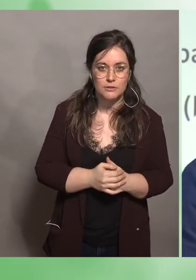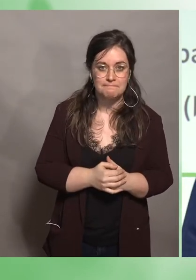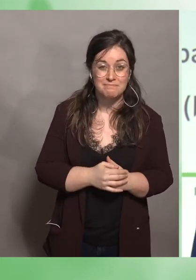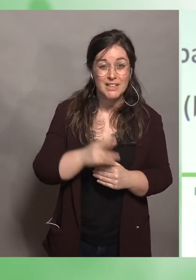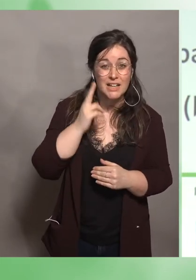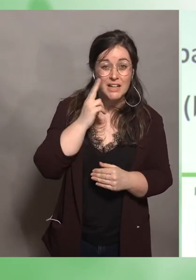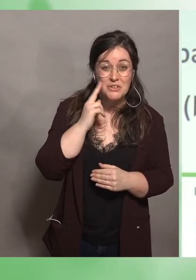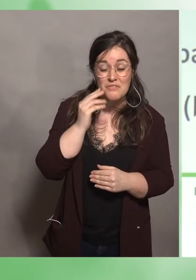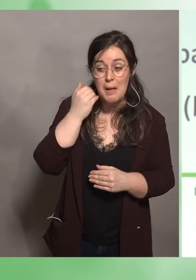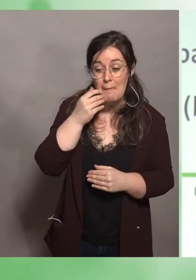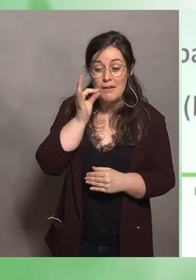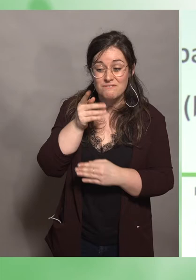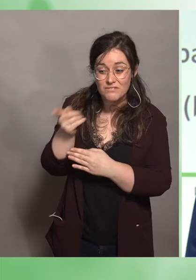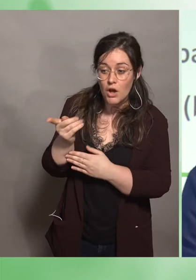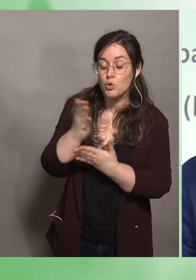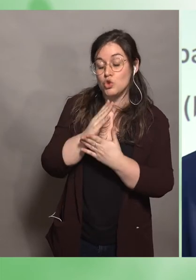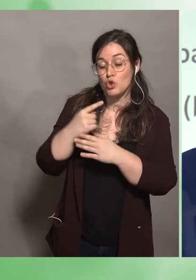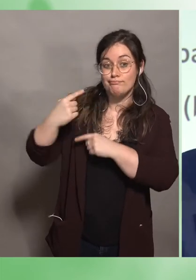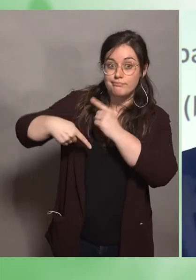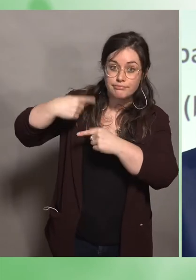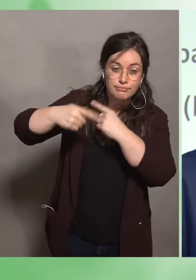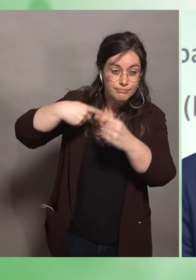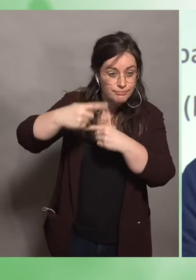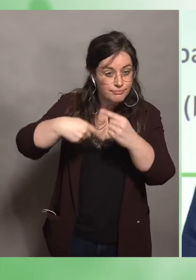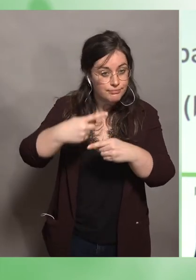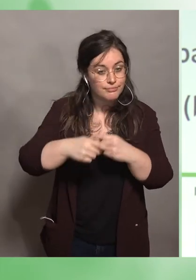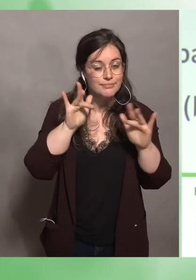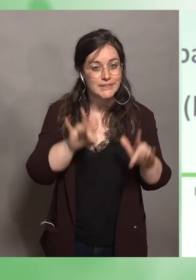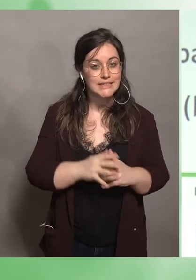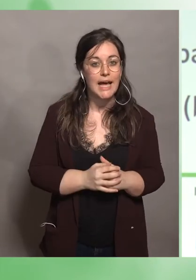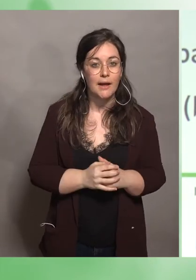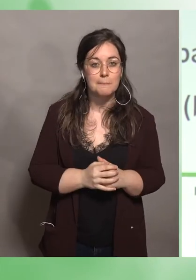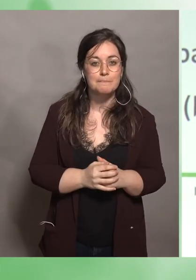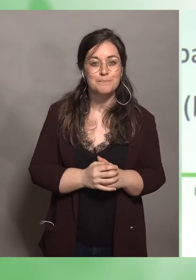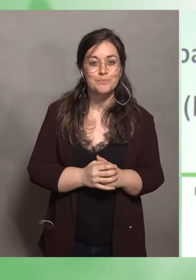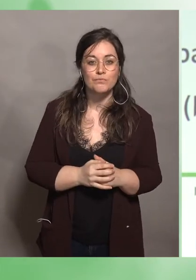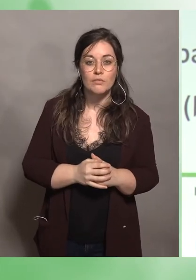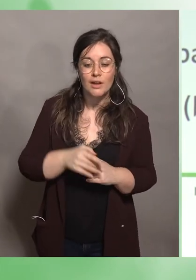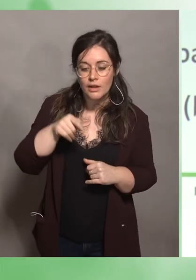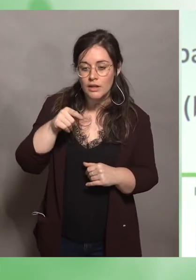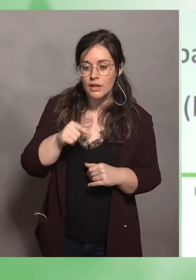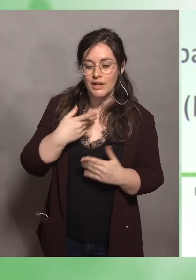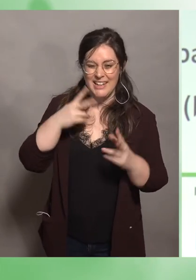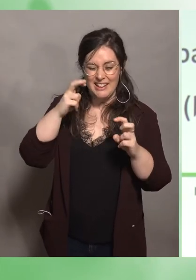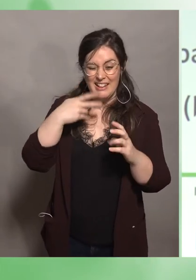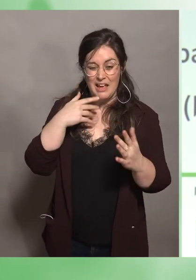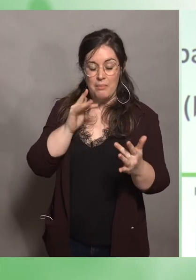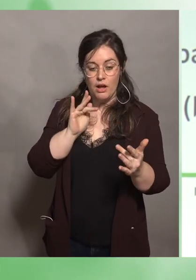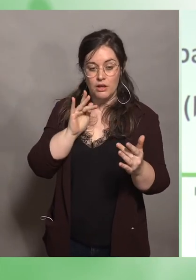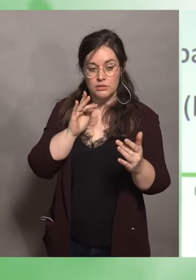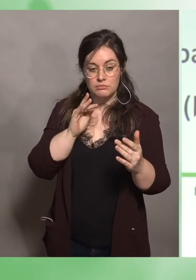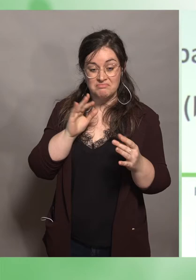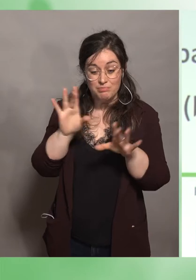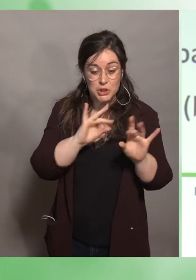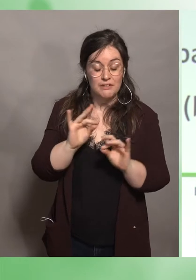Unternehmer, die halt eine gewisse Tradition haben, eine jahrelange Tradition haben, dass sich die mit diesem Thema auseinandersetzen. Und